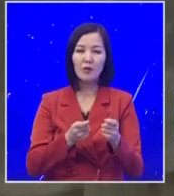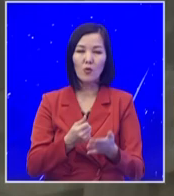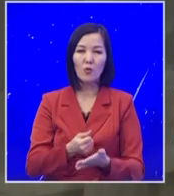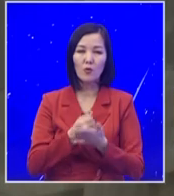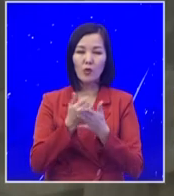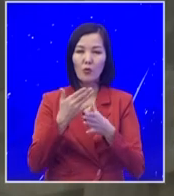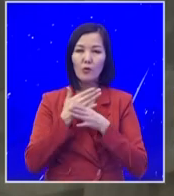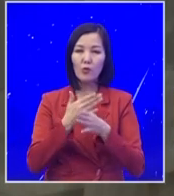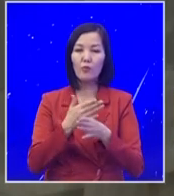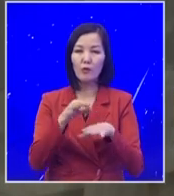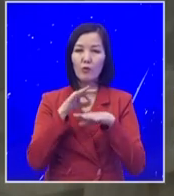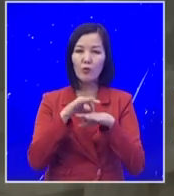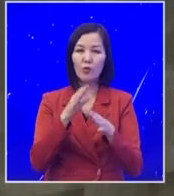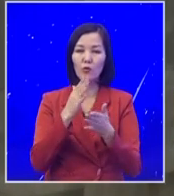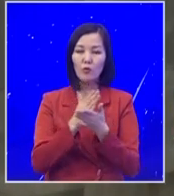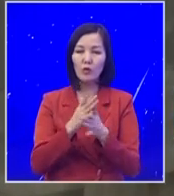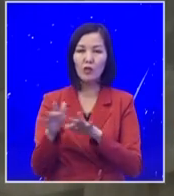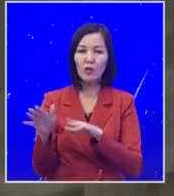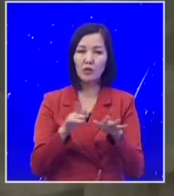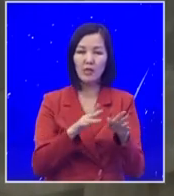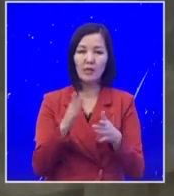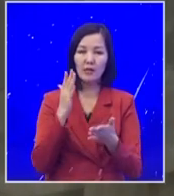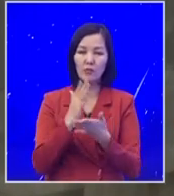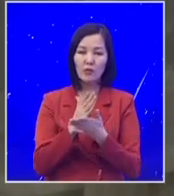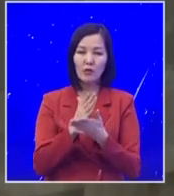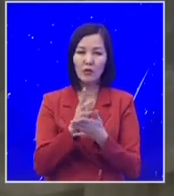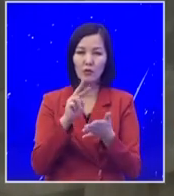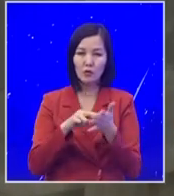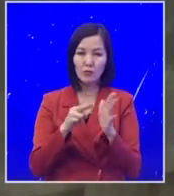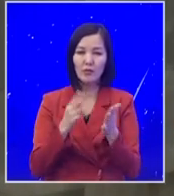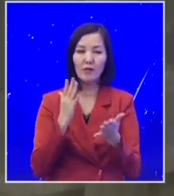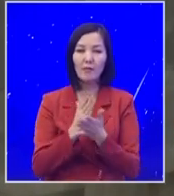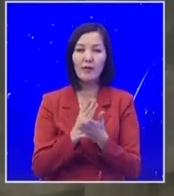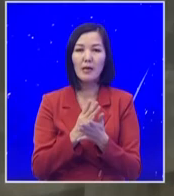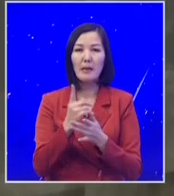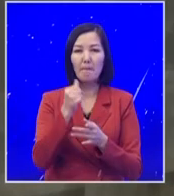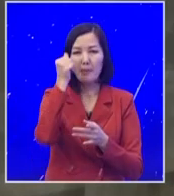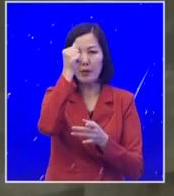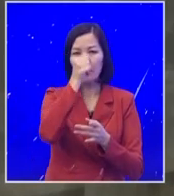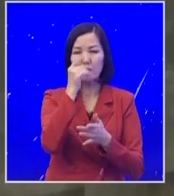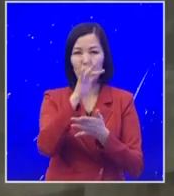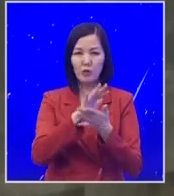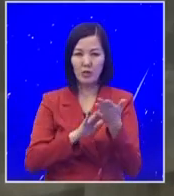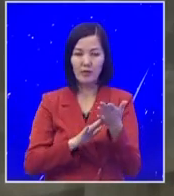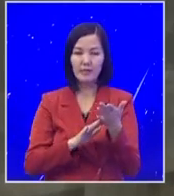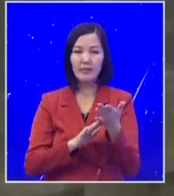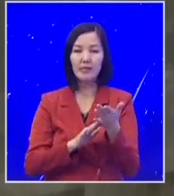қолдауымен осындай шаралар ұйымдастырып жатырмыз қазір. Бұл енді жыл бойы жүре береді.